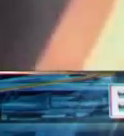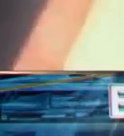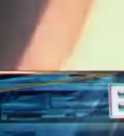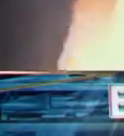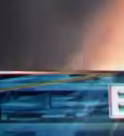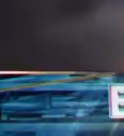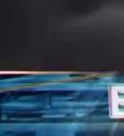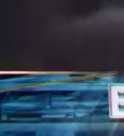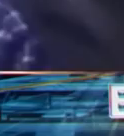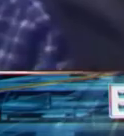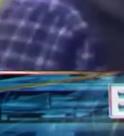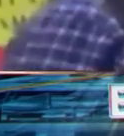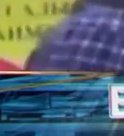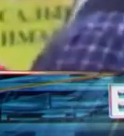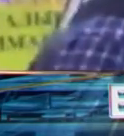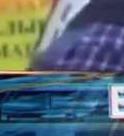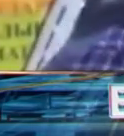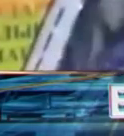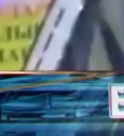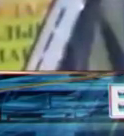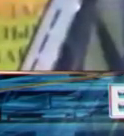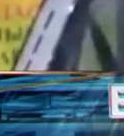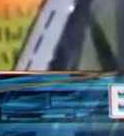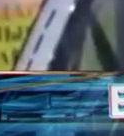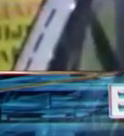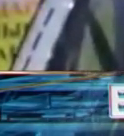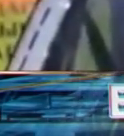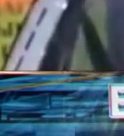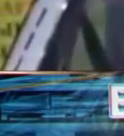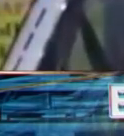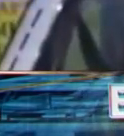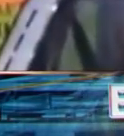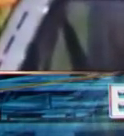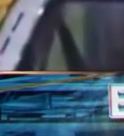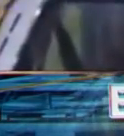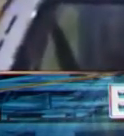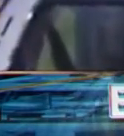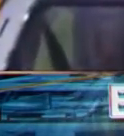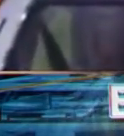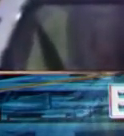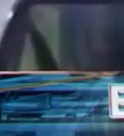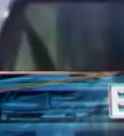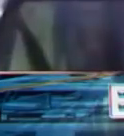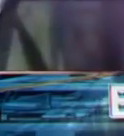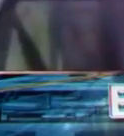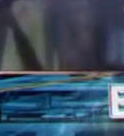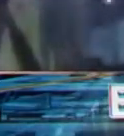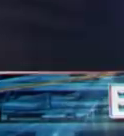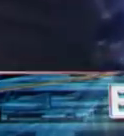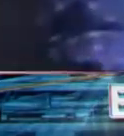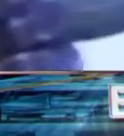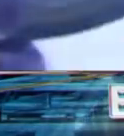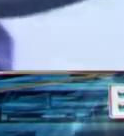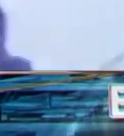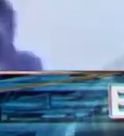Пара беремін деп басы бәлеге қалды. Карантиндік блокбекеттен ақша беріп өтпек болған әлелік азамат ұсталды. Маска кимек түгілі мас